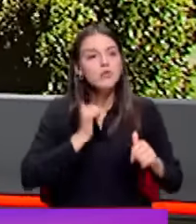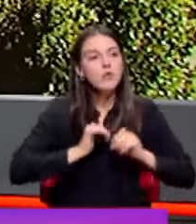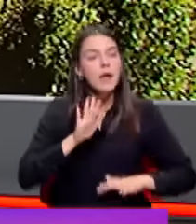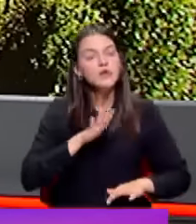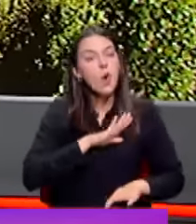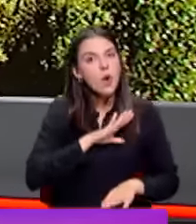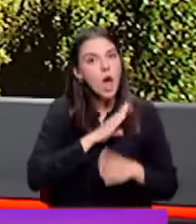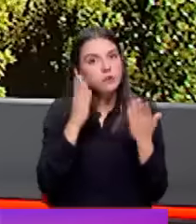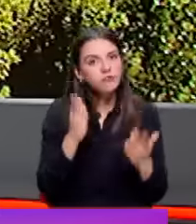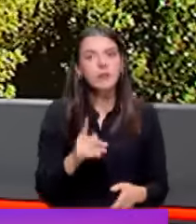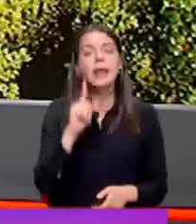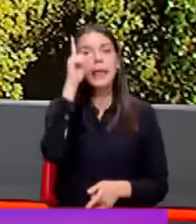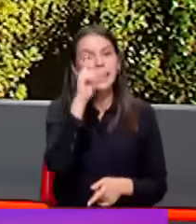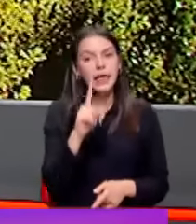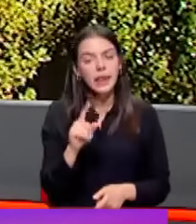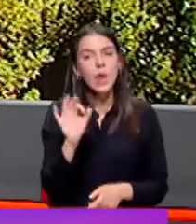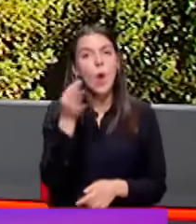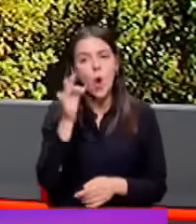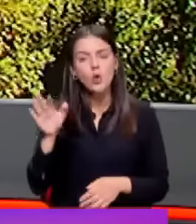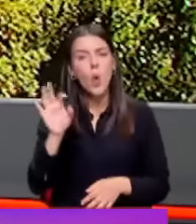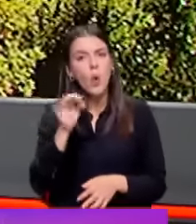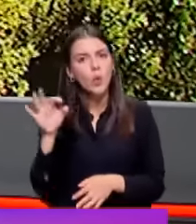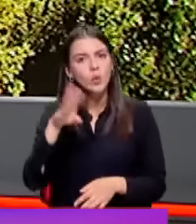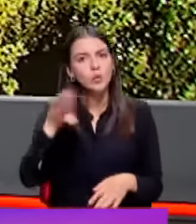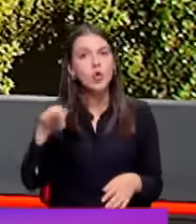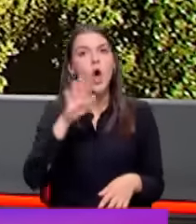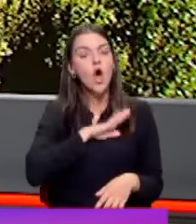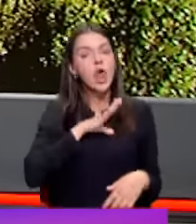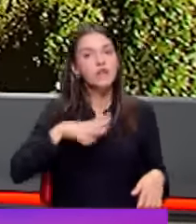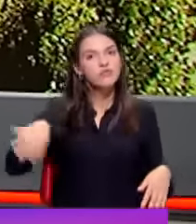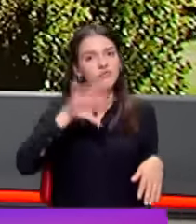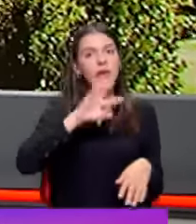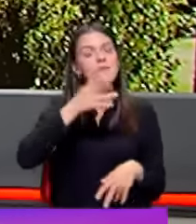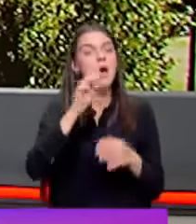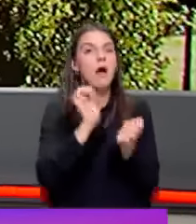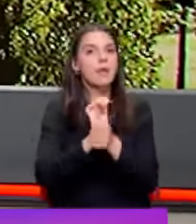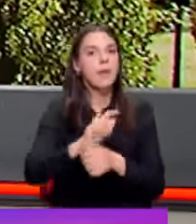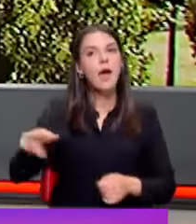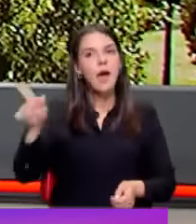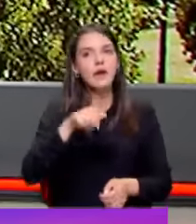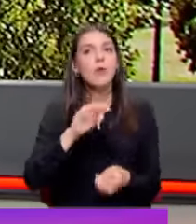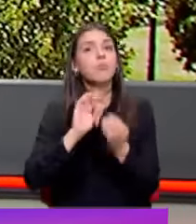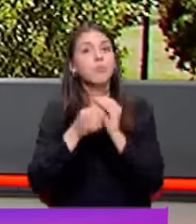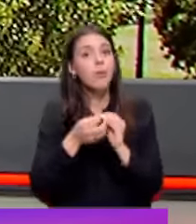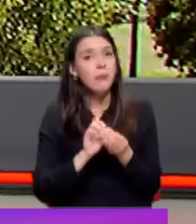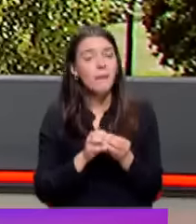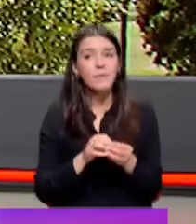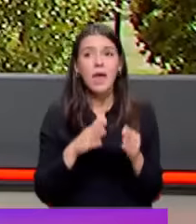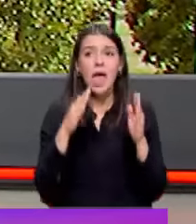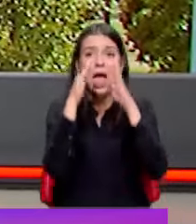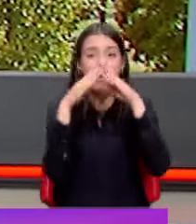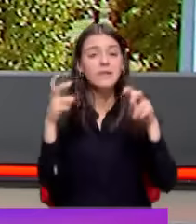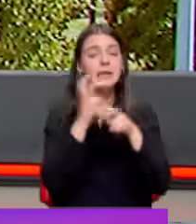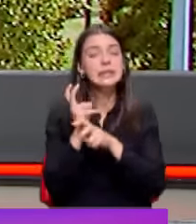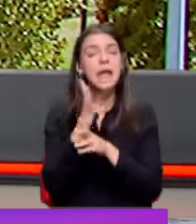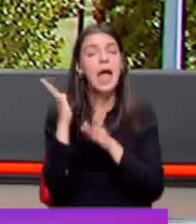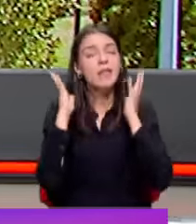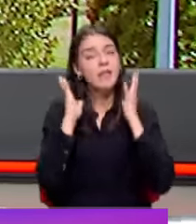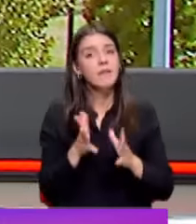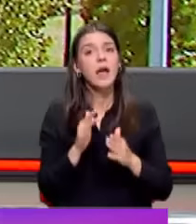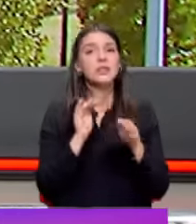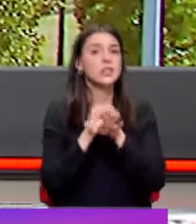öğrencileri, gerek ilk ve orta öğretim mensubu öğrenciler ve velileri dertliler, barınma krizini en başta çok yakıcı